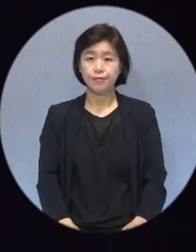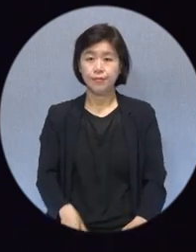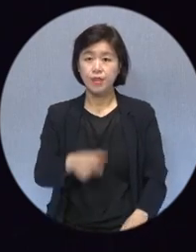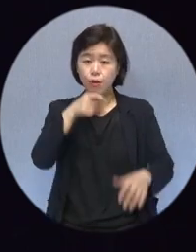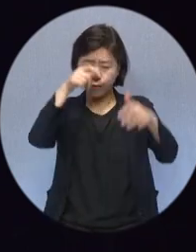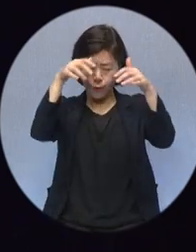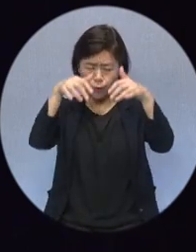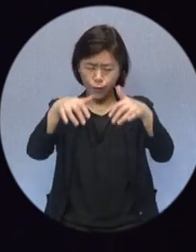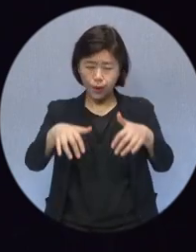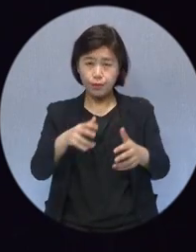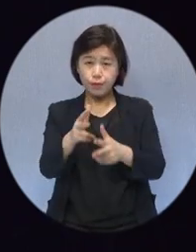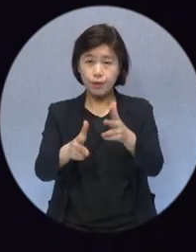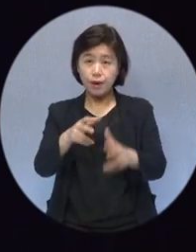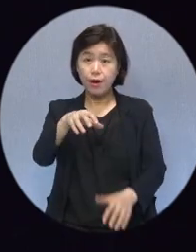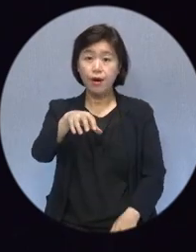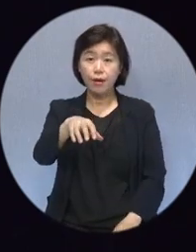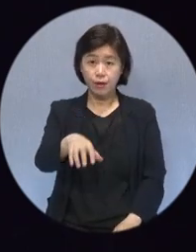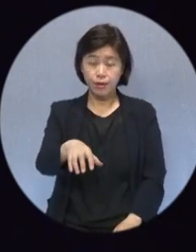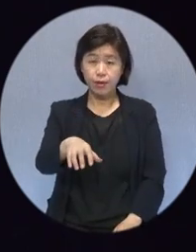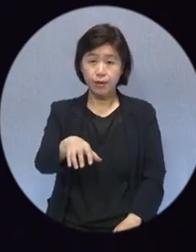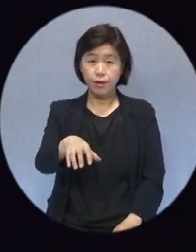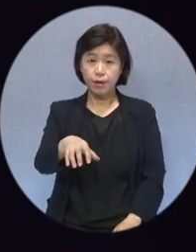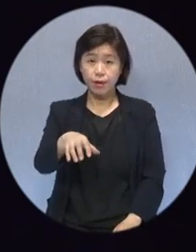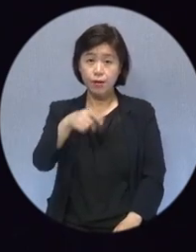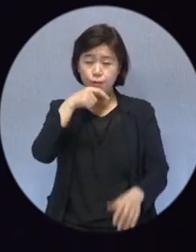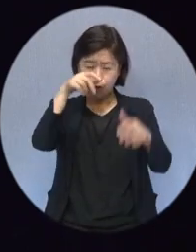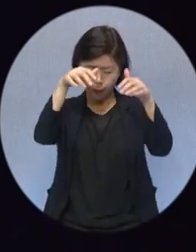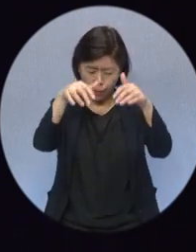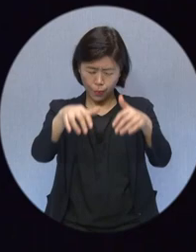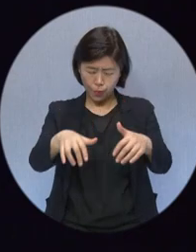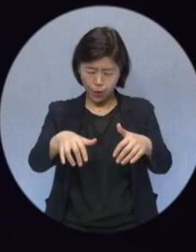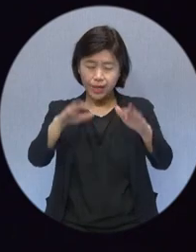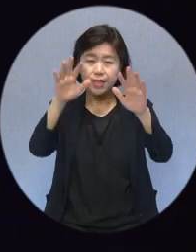소나기 공장에선 소나기 내리고